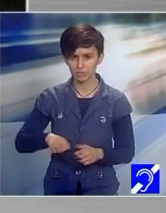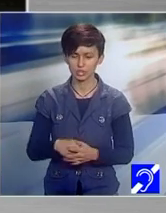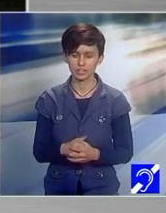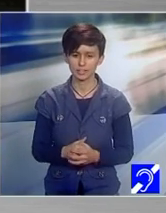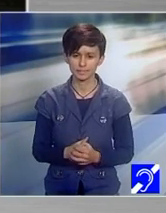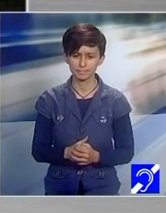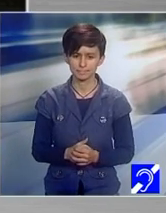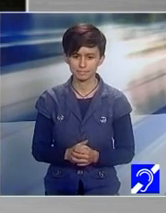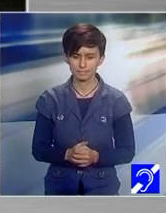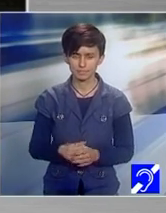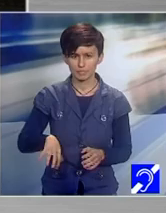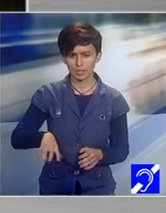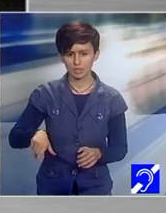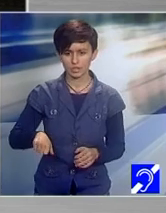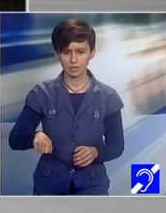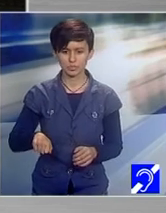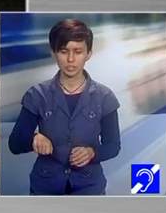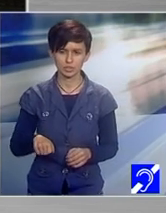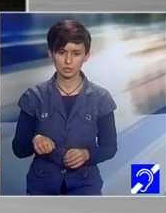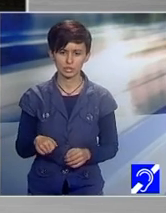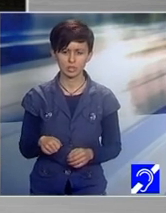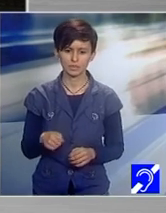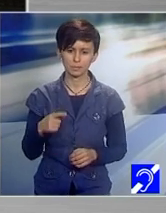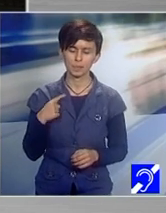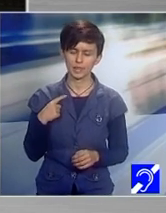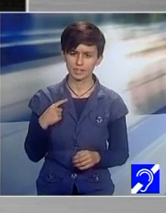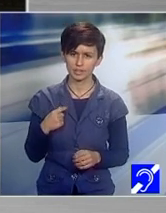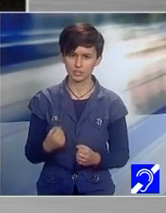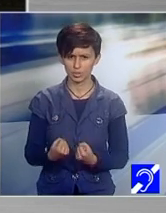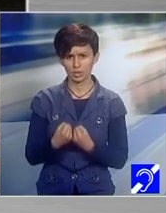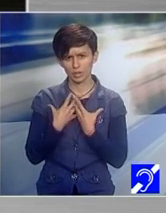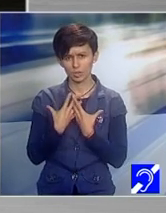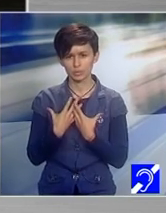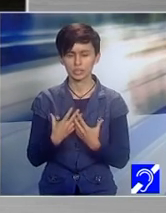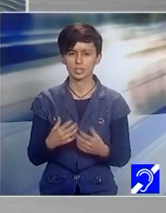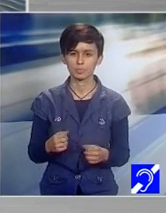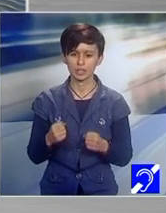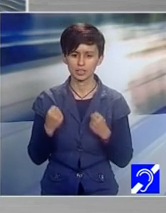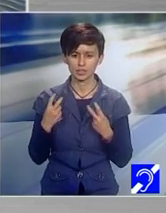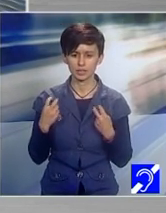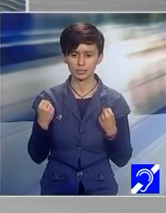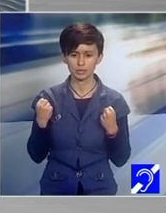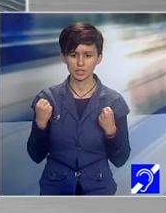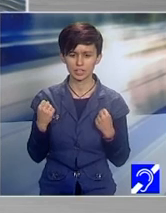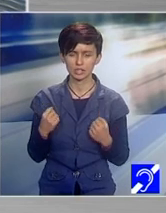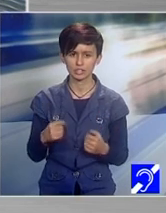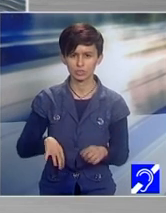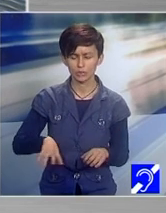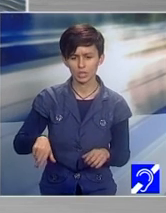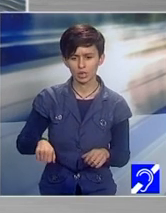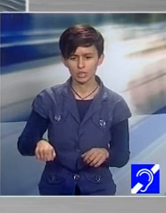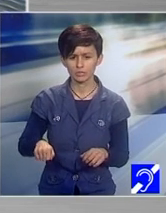din totalul furturilor. Bineînțeles, furtul este un impact puternic. Este un impact puternic și mai ales în ceea ce privește furtul din